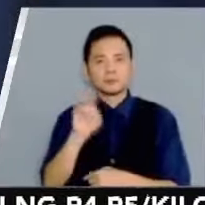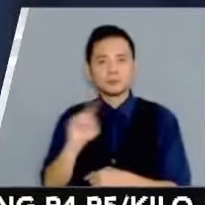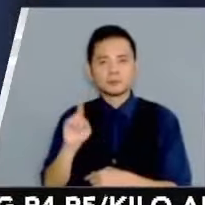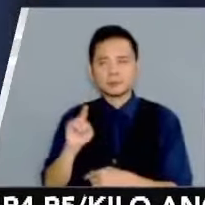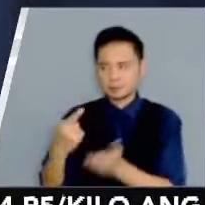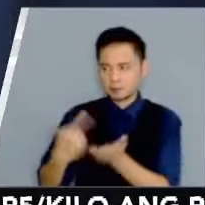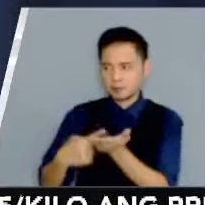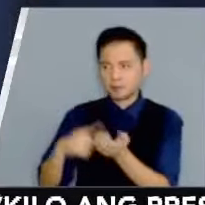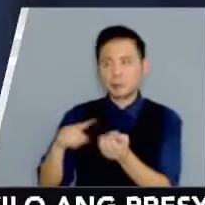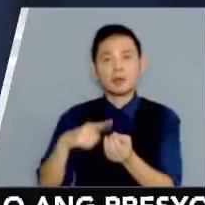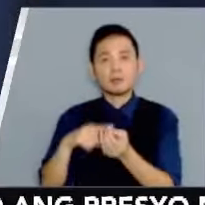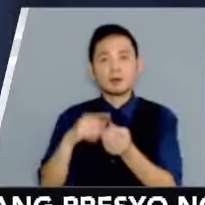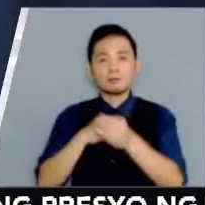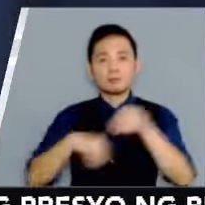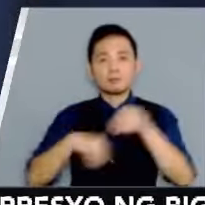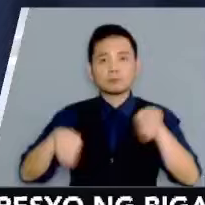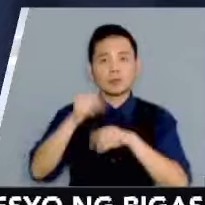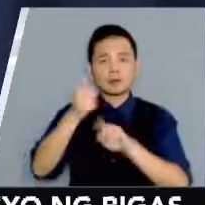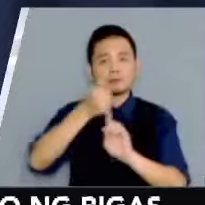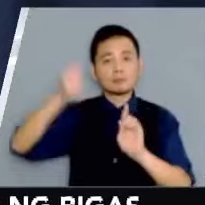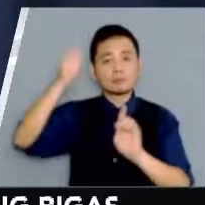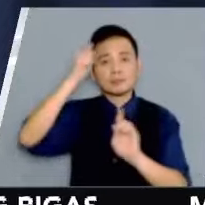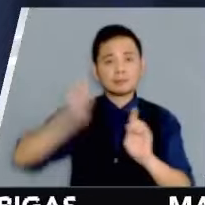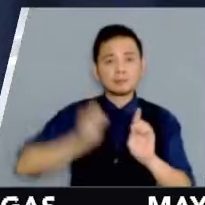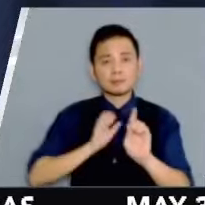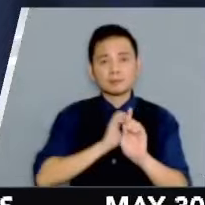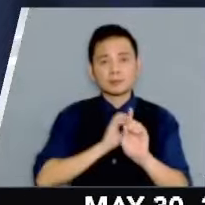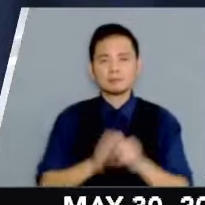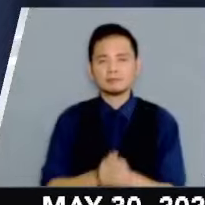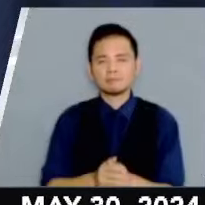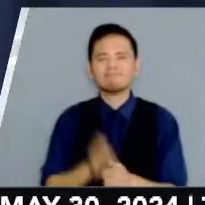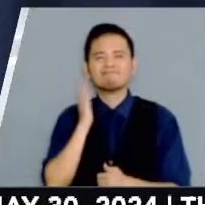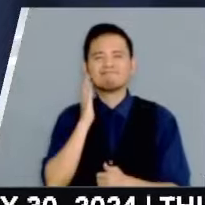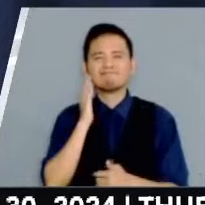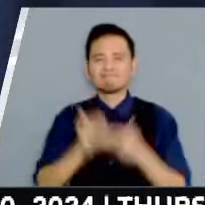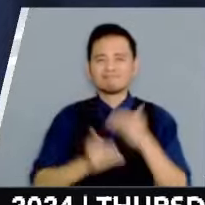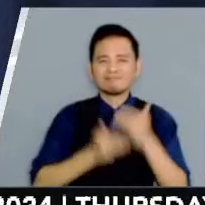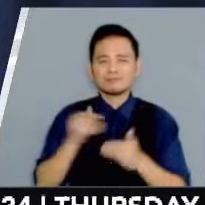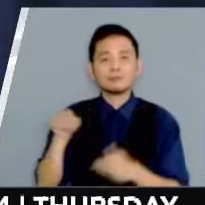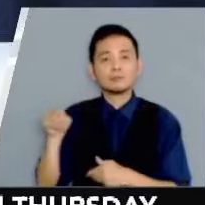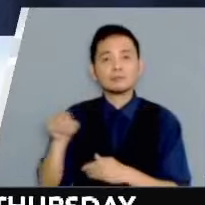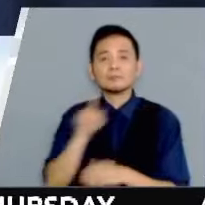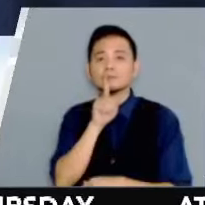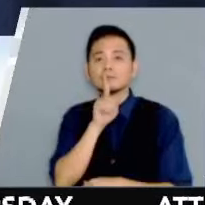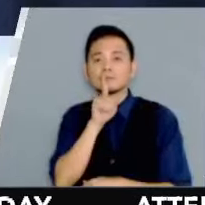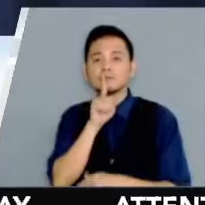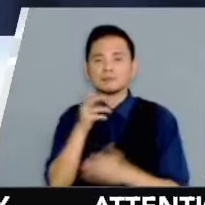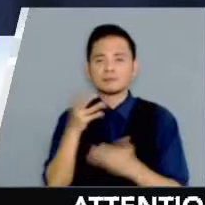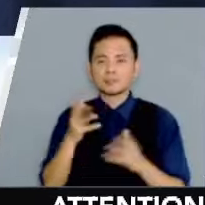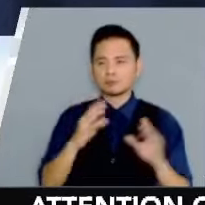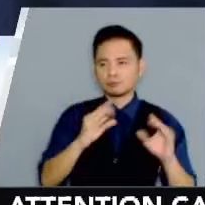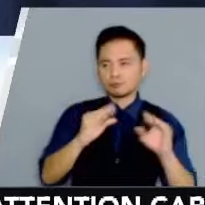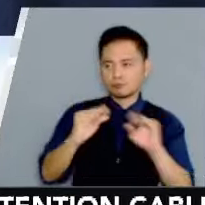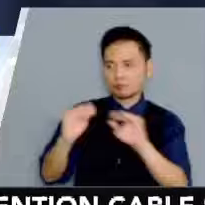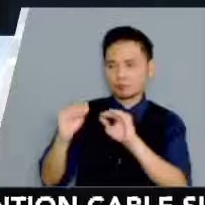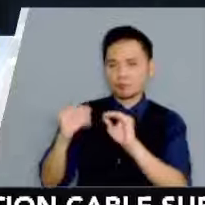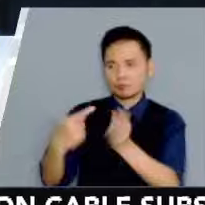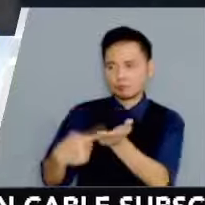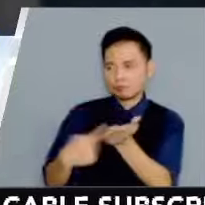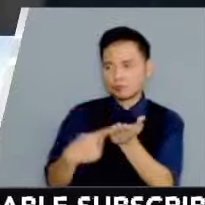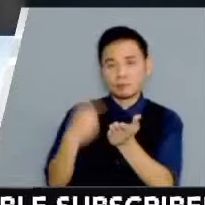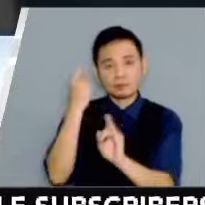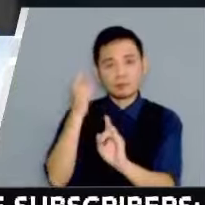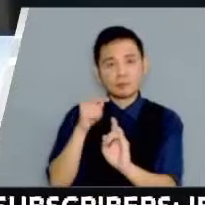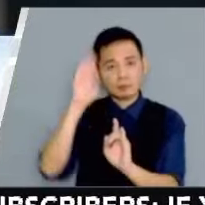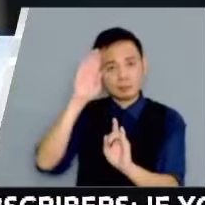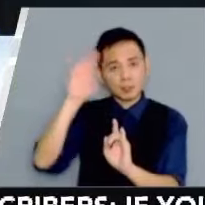Pangulo ang naging takbo ng pakikipag-usap ni Escudero sa ibang senador, pero giit ng Pangulo wala siyang inimpluwensyahan. Ang mga